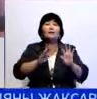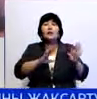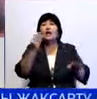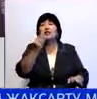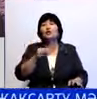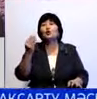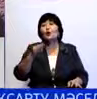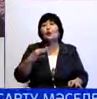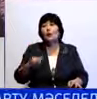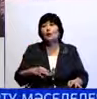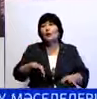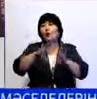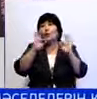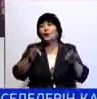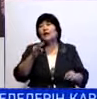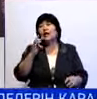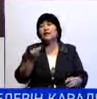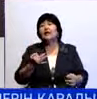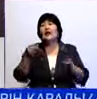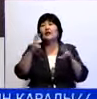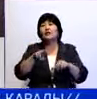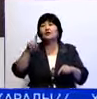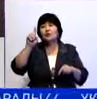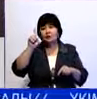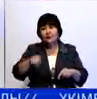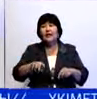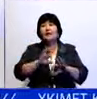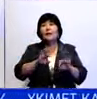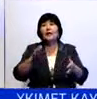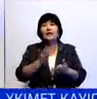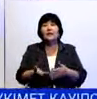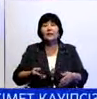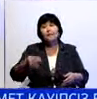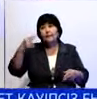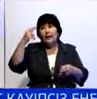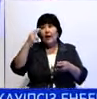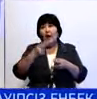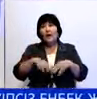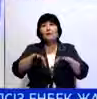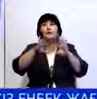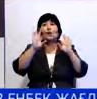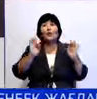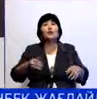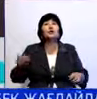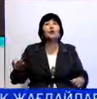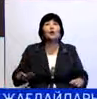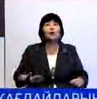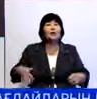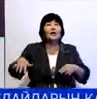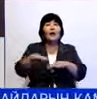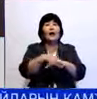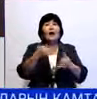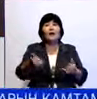Шайтұрсын Шуақбайұлының өнердің тарихтың іздеушісі бола білгенін баян етті. Ағамыздың өнерге, өмірге, халыққа